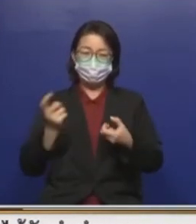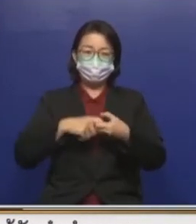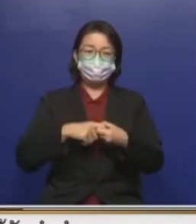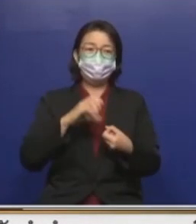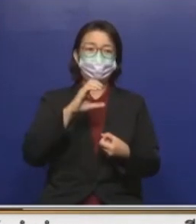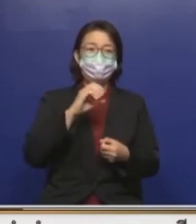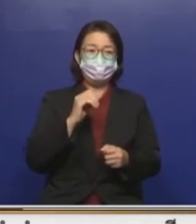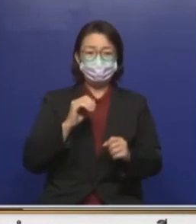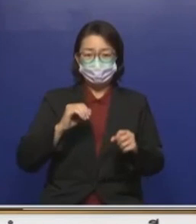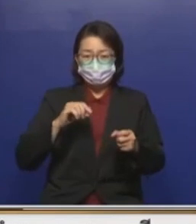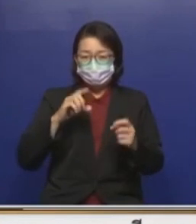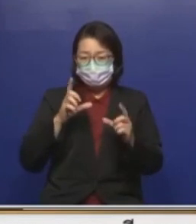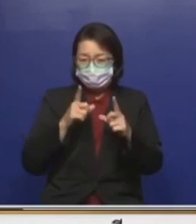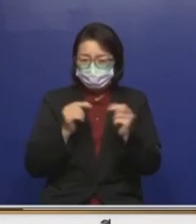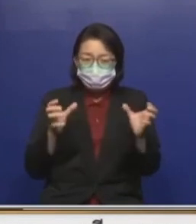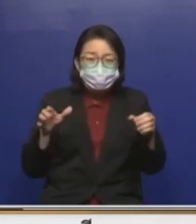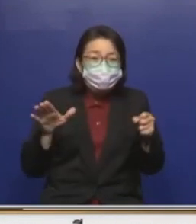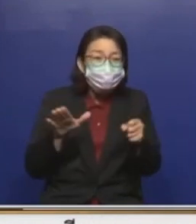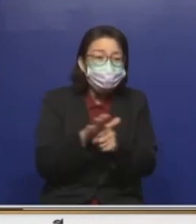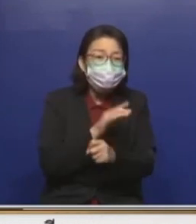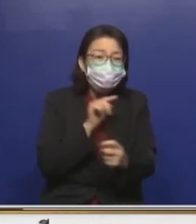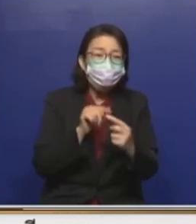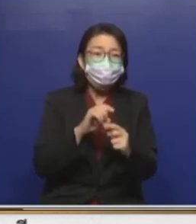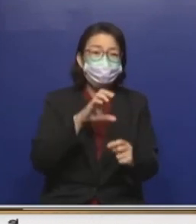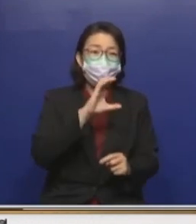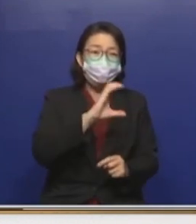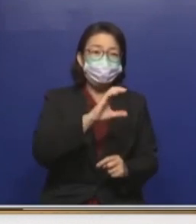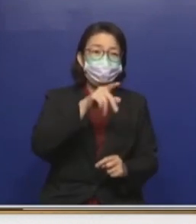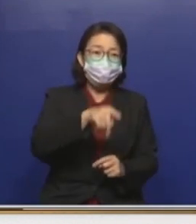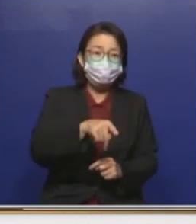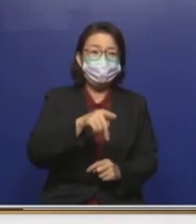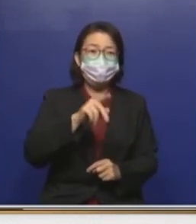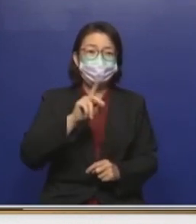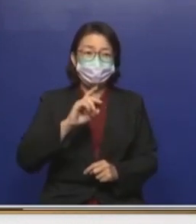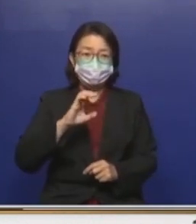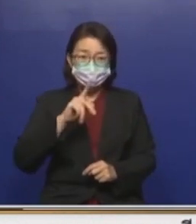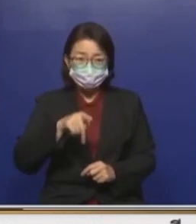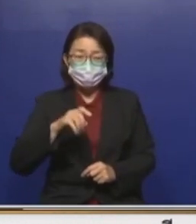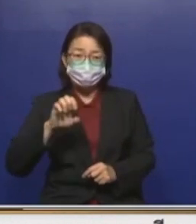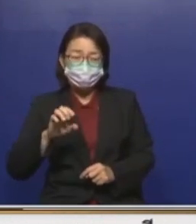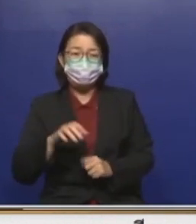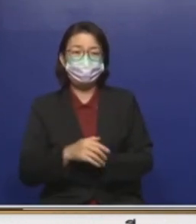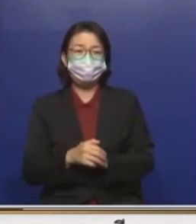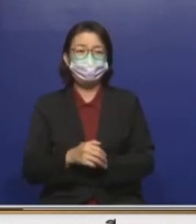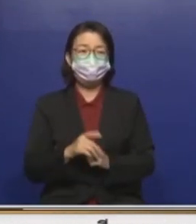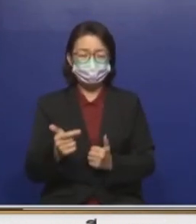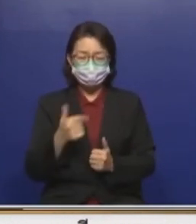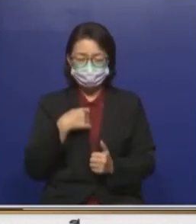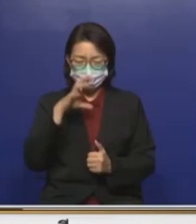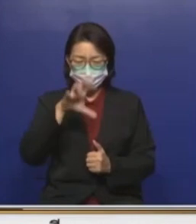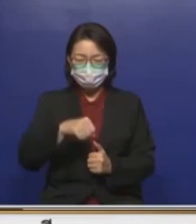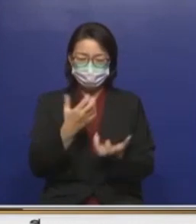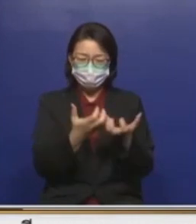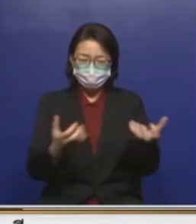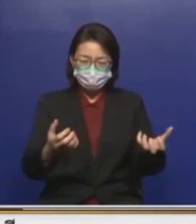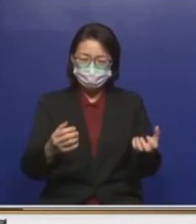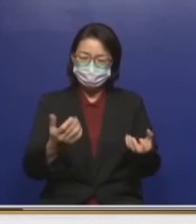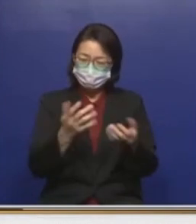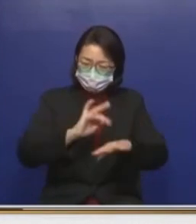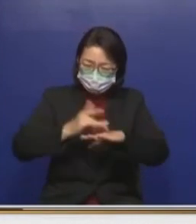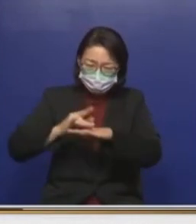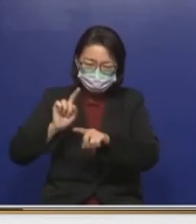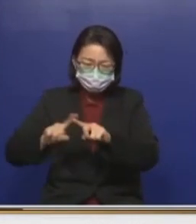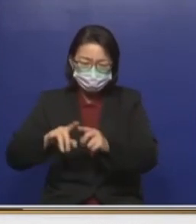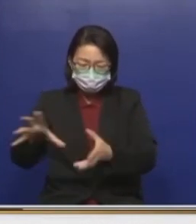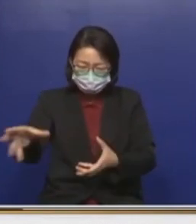กลงที่อาจจะเอื้อให้นายทุนจากต่างประเทศมาใช้ประโยชน์ในฐานทรัพยากรชีวภาพเราได้มากขึ้นหากเราเข้าร่